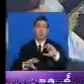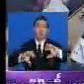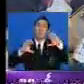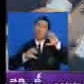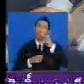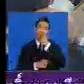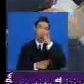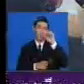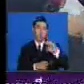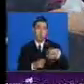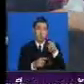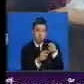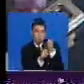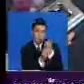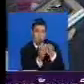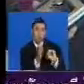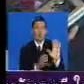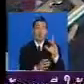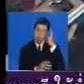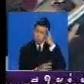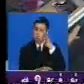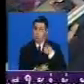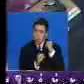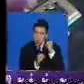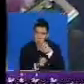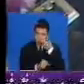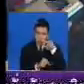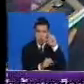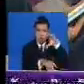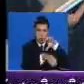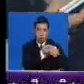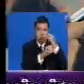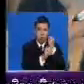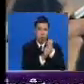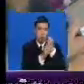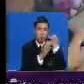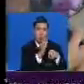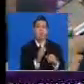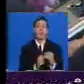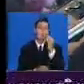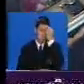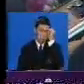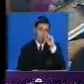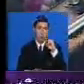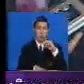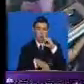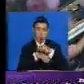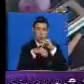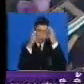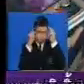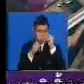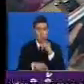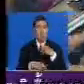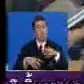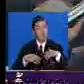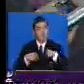คดีนี้และจะพยายามจับผู้บงการลอบยิงให้ได้และระวังไม่ให้มีการตัดตอนคดีนอกจากนี้นายกรัฐมนตรียังยอมรับว่า